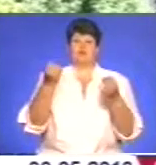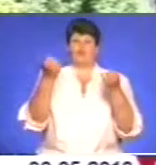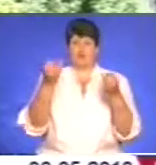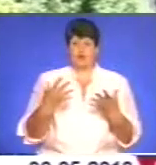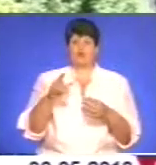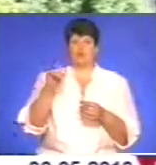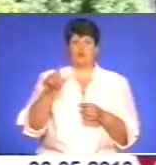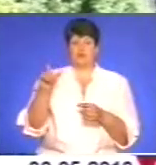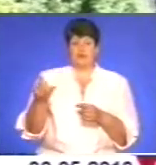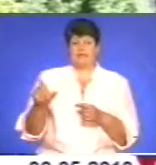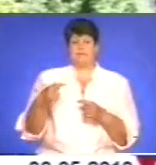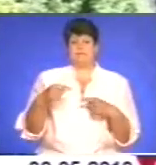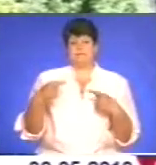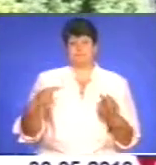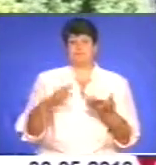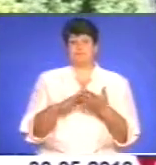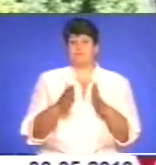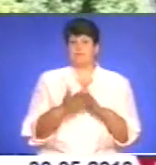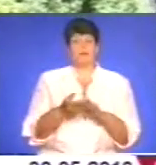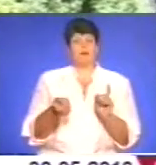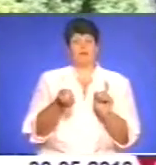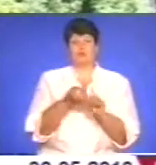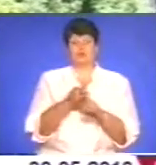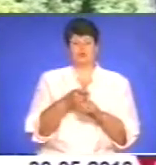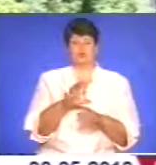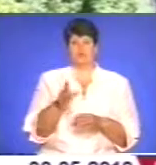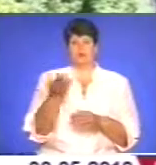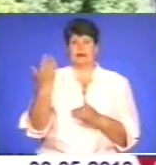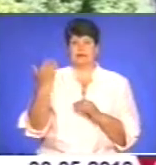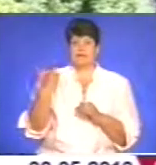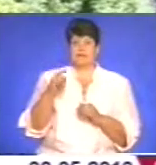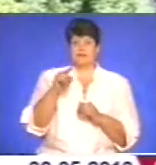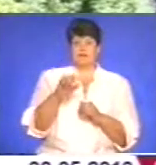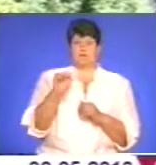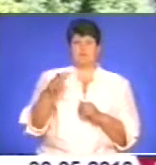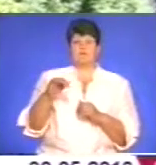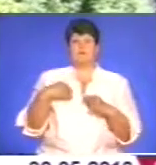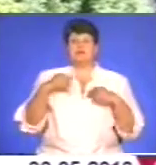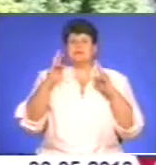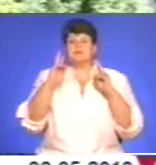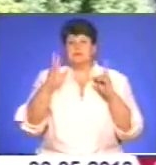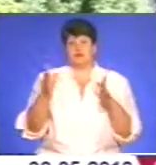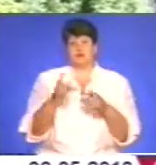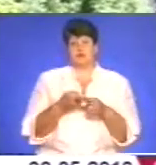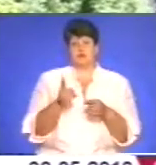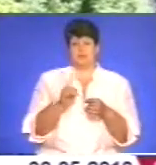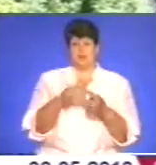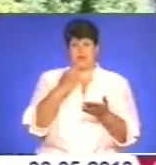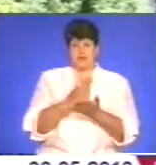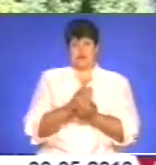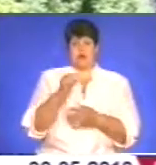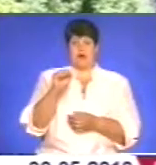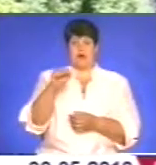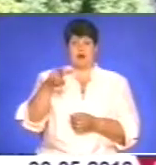в силу тих чи інших обставин не контактувала раніше з тим алергеном, тому вона не знала, що в неї на це є алергія,